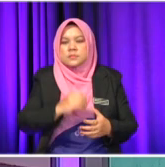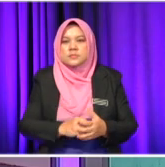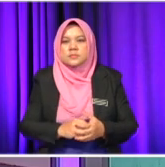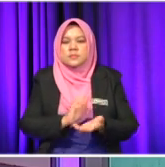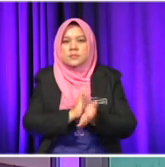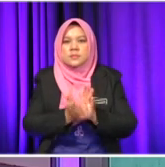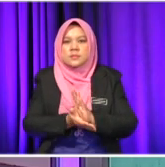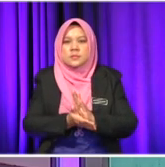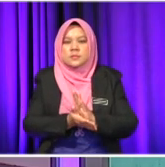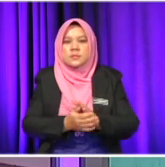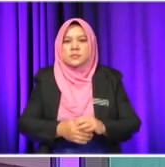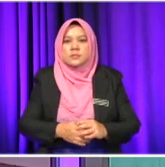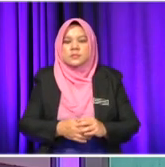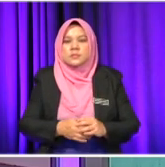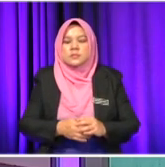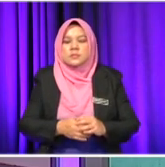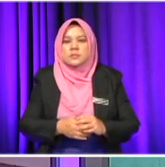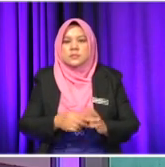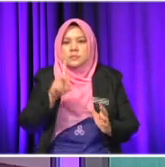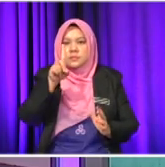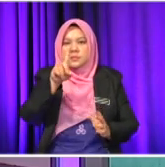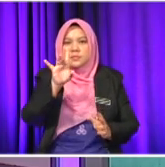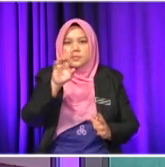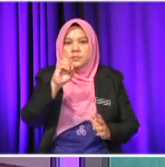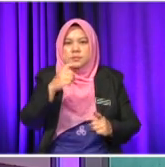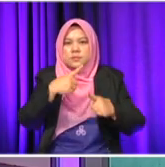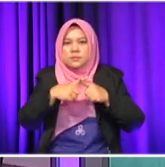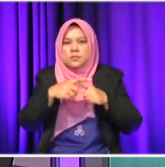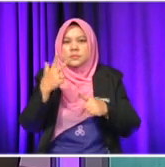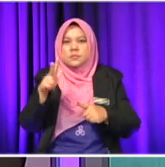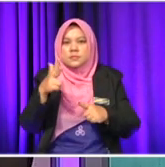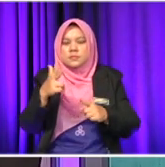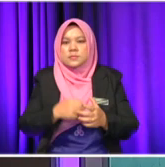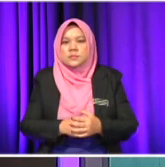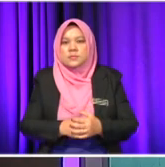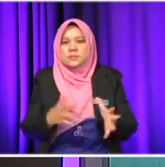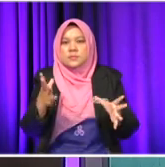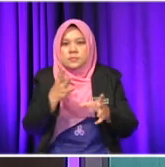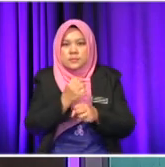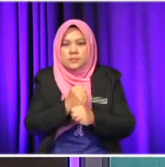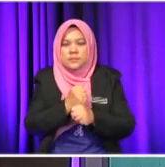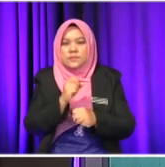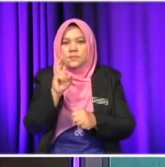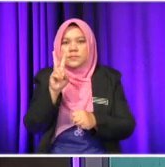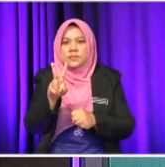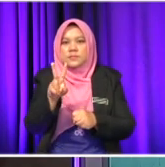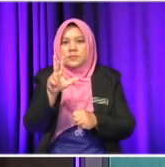cari yang juru animasi 180 kali dengan 13 kita akan dapat